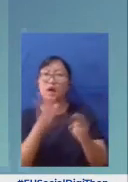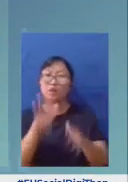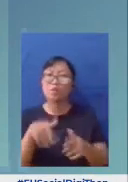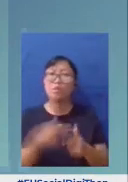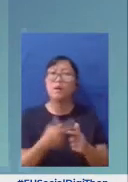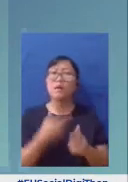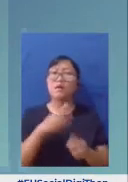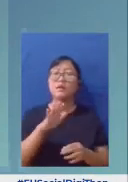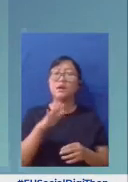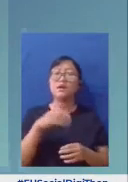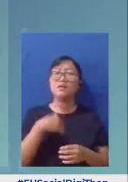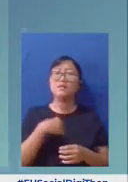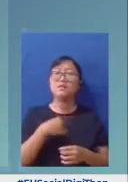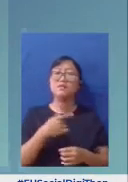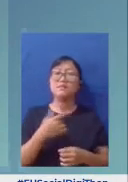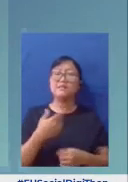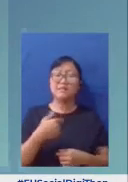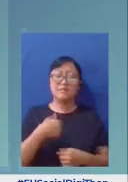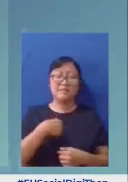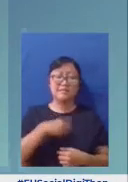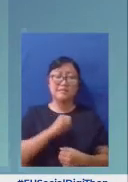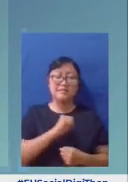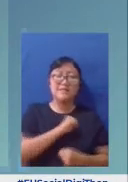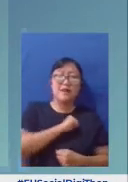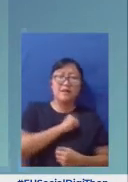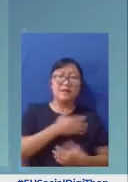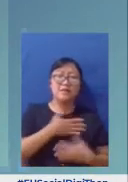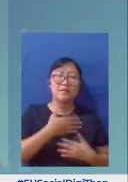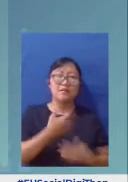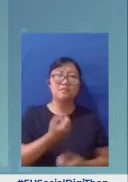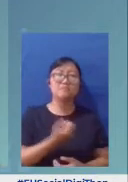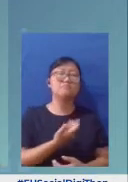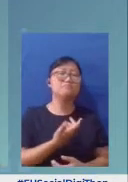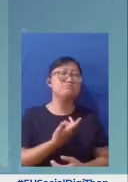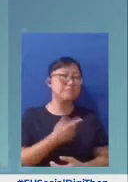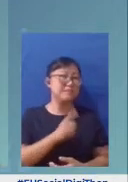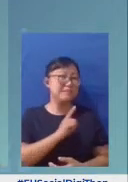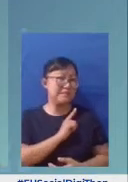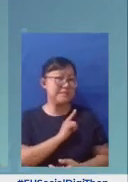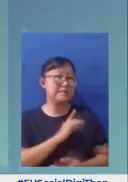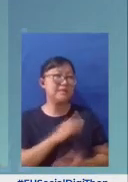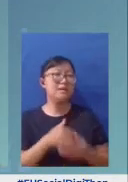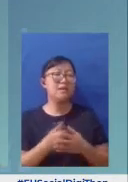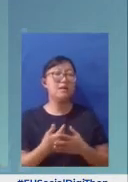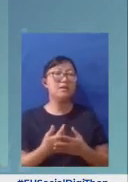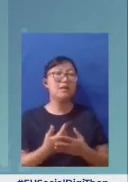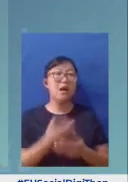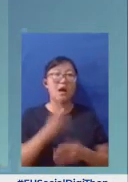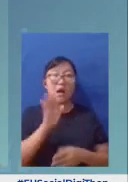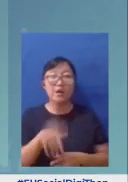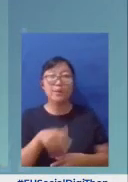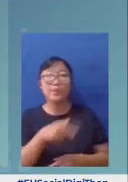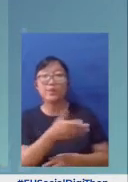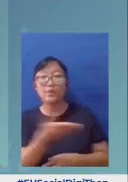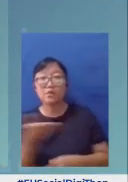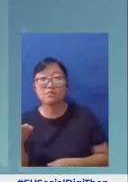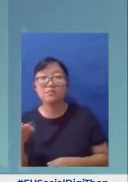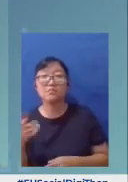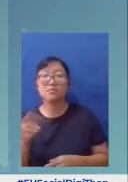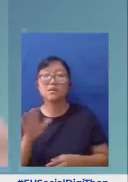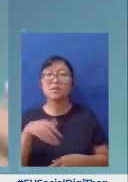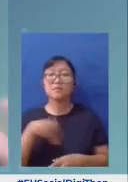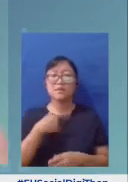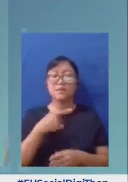nih dampaknya, yaitu bisa menyebabkan ketakutan. Dan pelaku juga bisa ada dampaknya yang semakin di mana pelaku bisa semakin tidak sadar akan